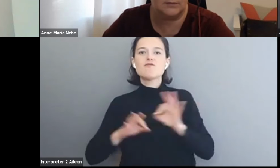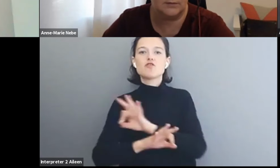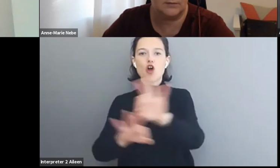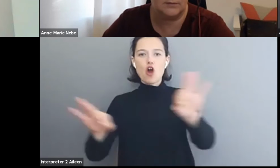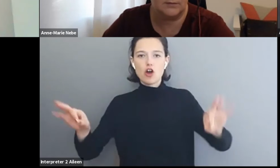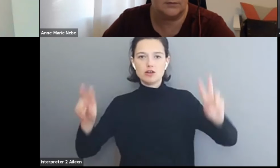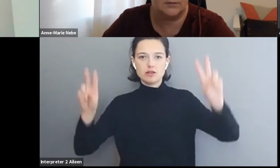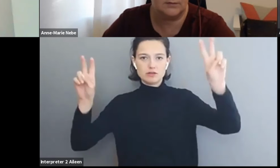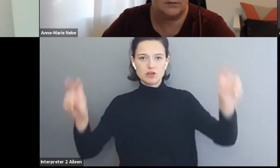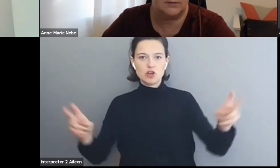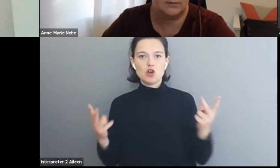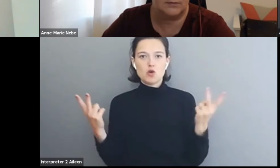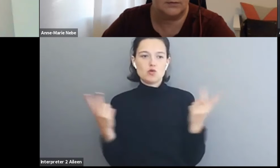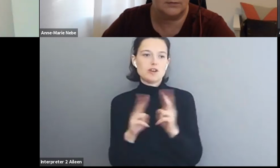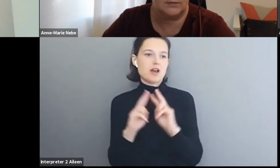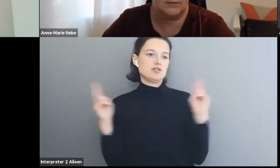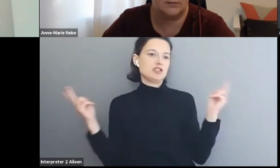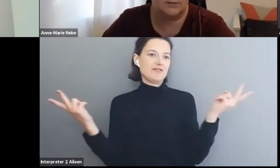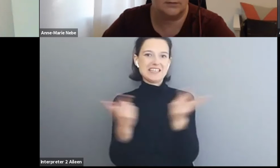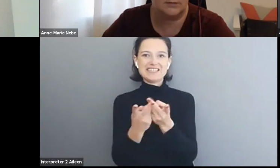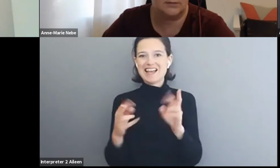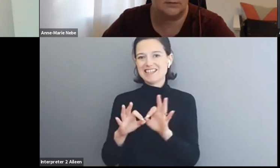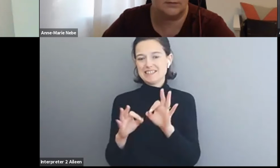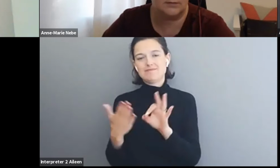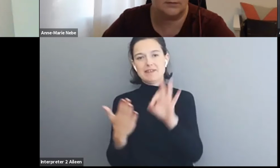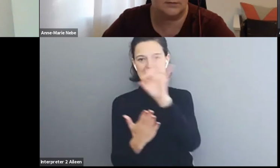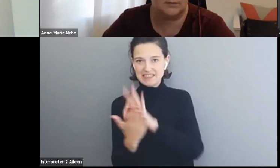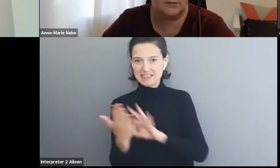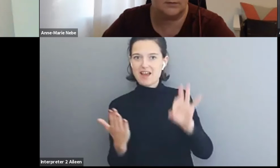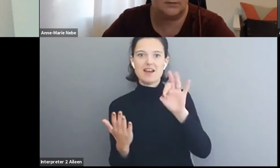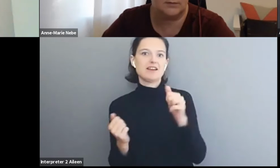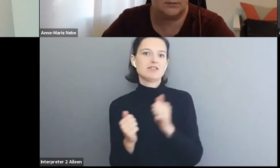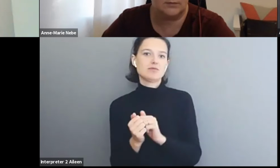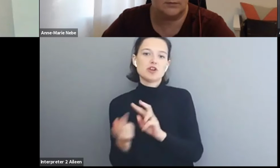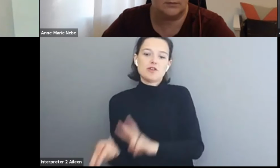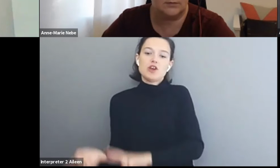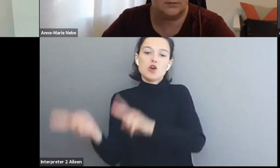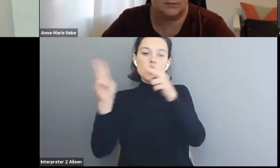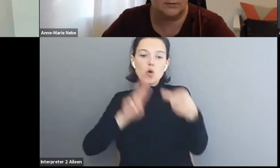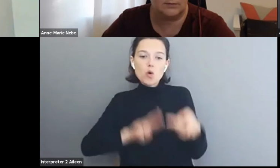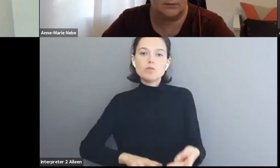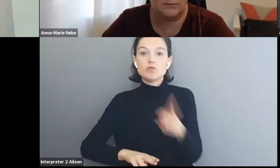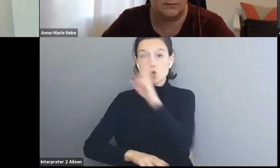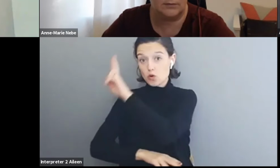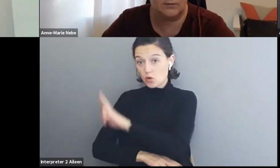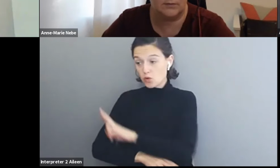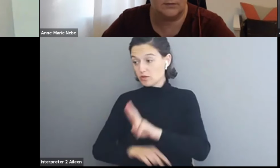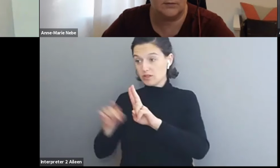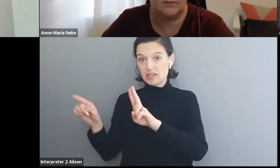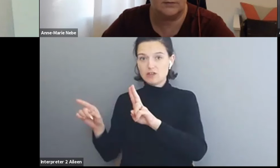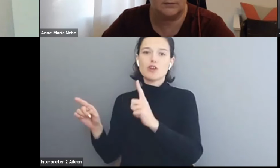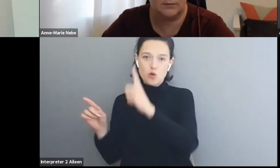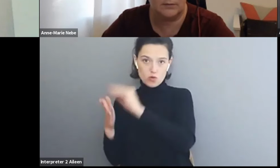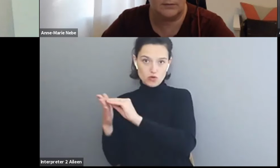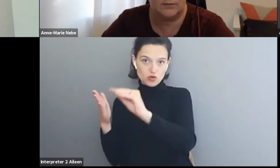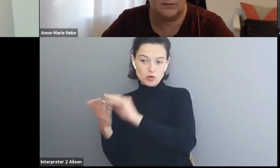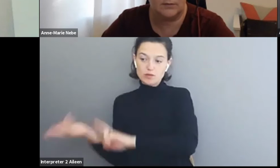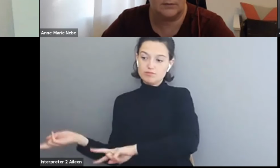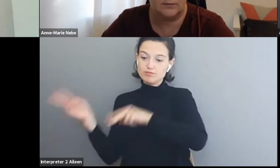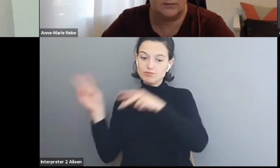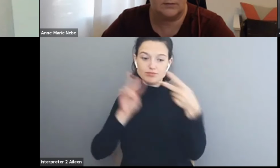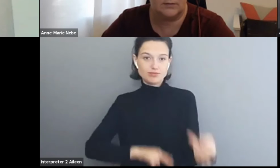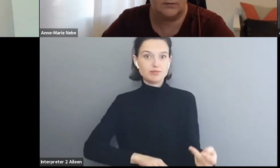nennen wollen, im Betrieb, also vom Projekt auch in den Betrieb überzugehen, das wird für uns auch eine Herausforderung sein und eine Aufgabe, die wir aber unbedingt